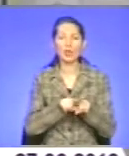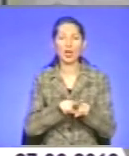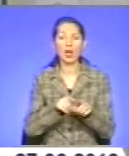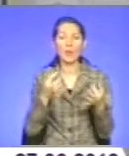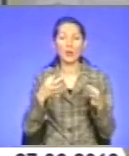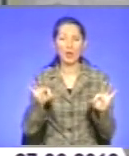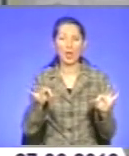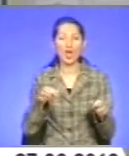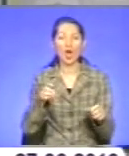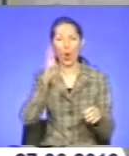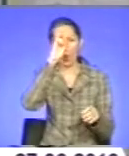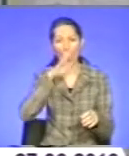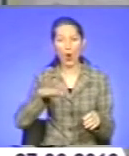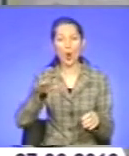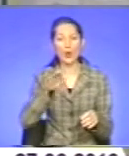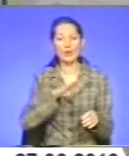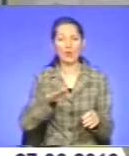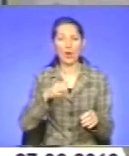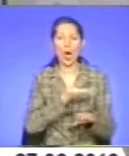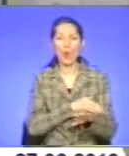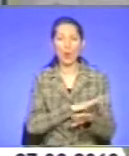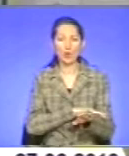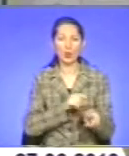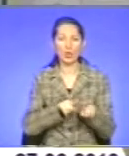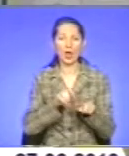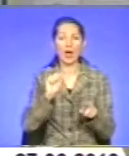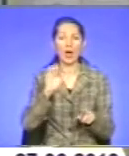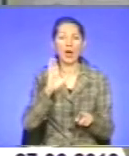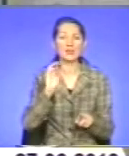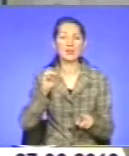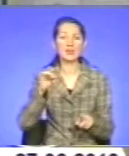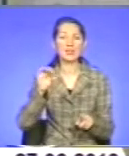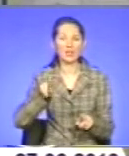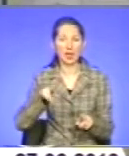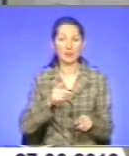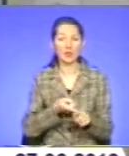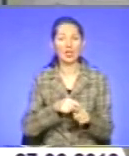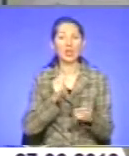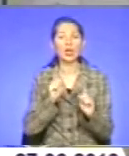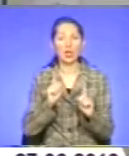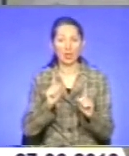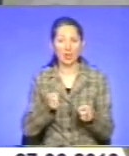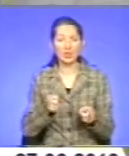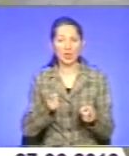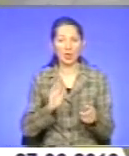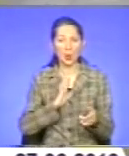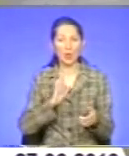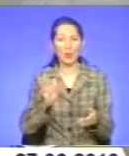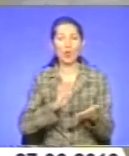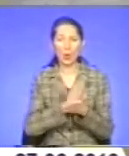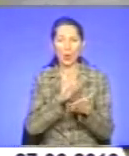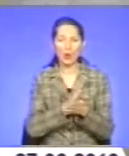різні конституції польської та австрійської держави, які діяли і були опубліковані в різних виданнях за різні